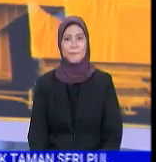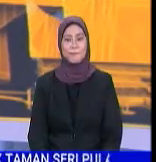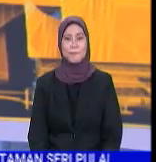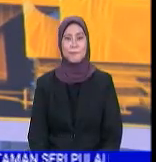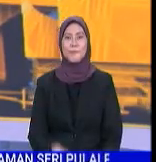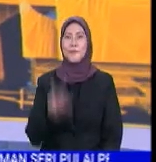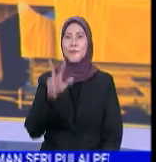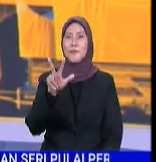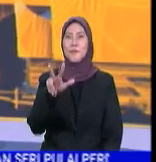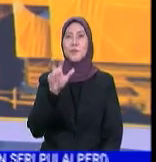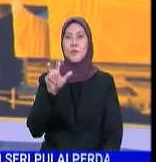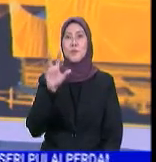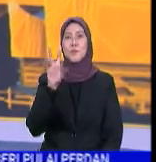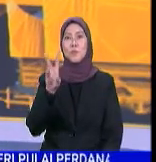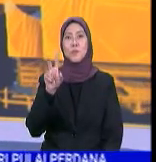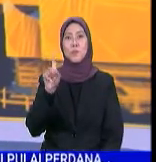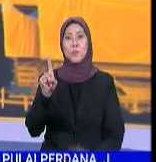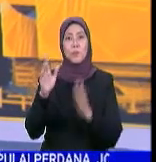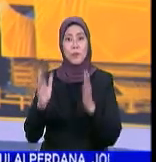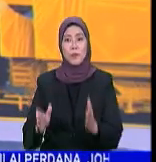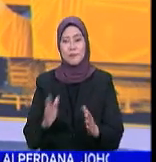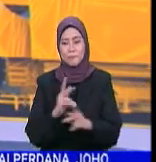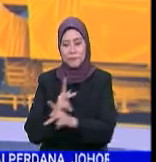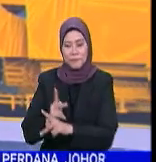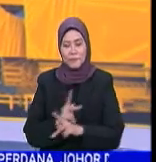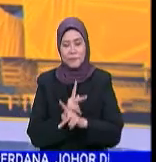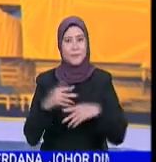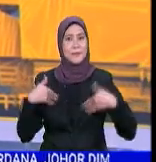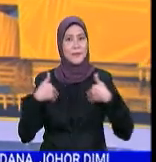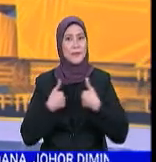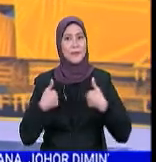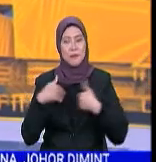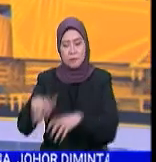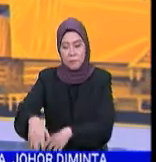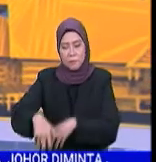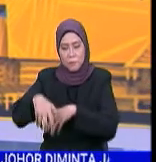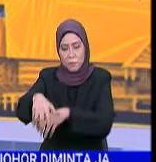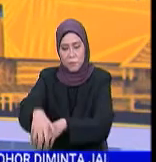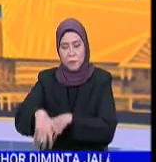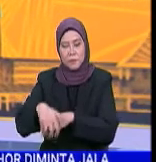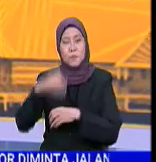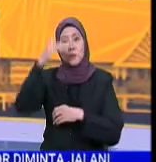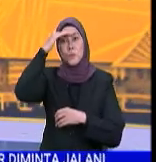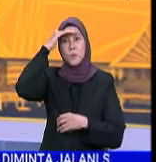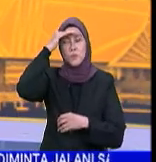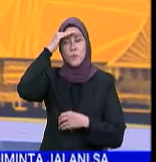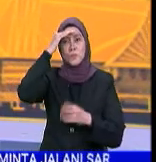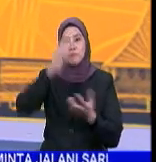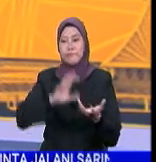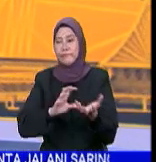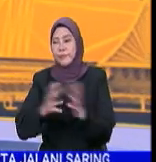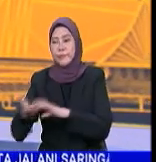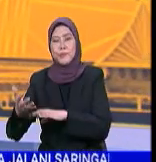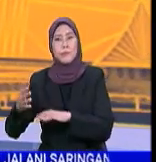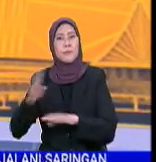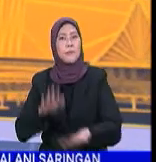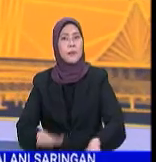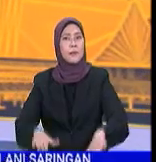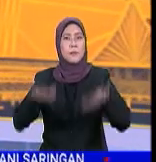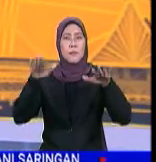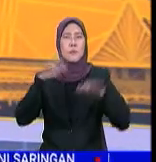ceramah 371 pencerna petani dan pengusaha aku Aku jodi Johor terjejas akibat banjir